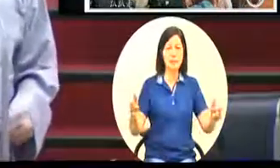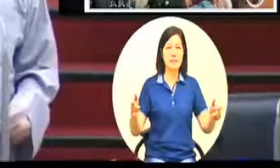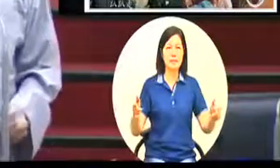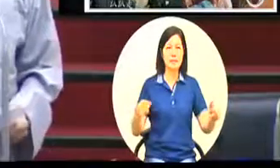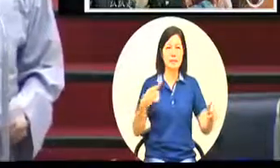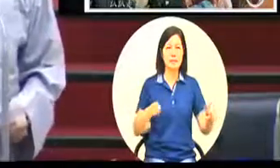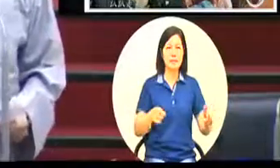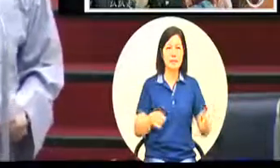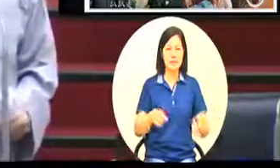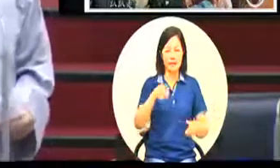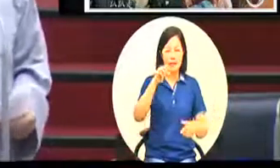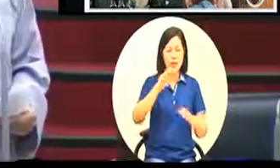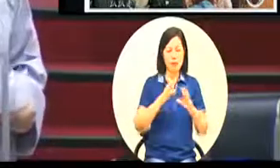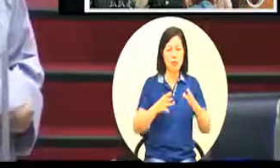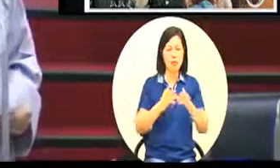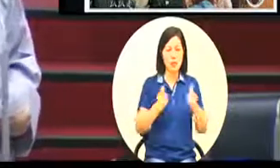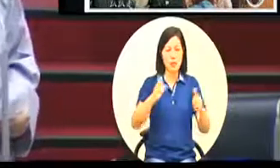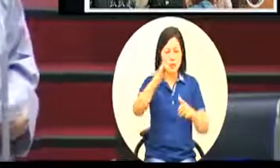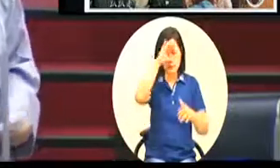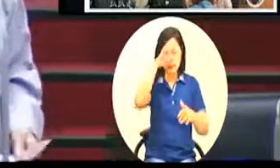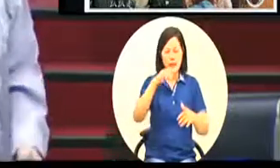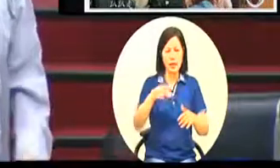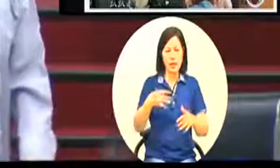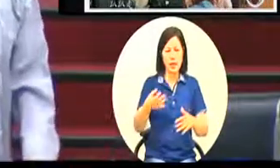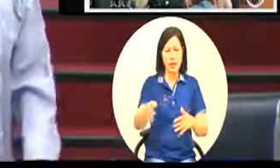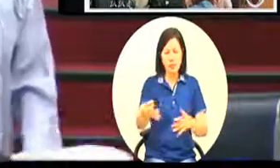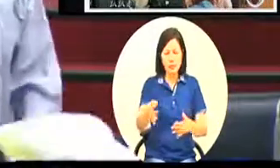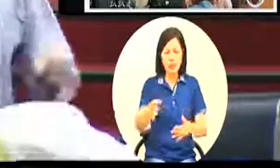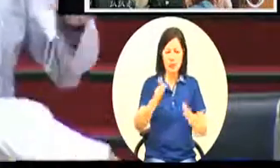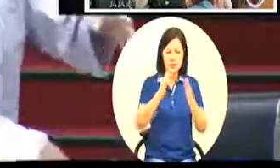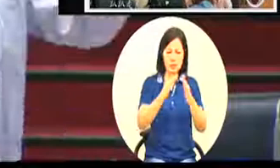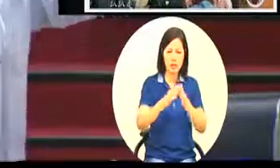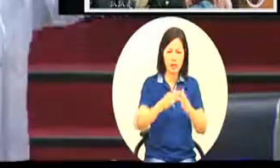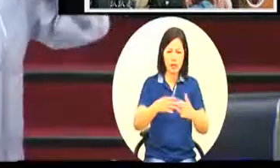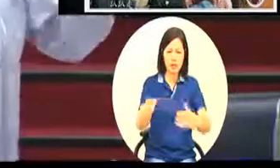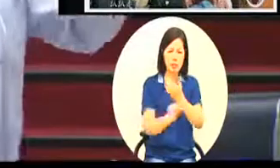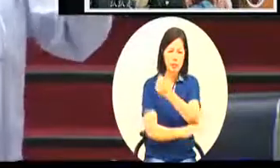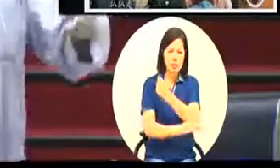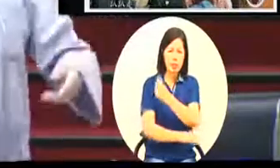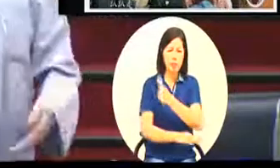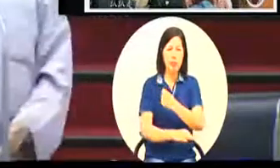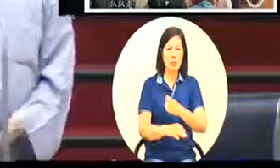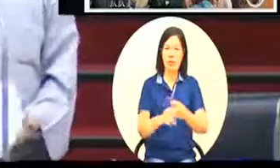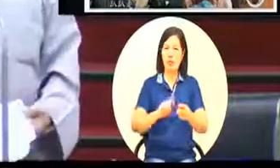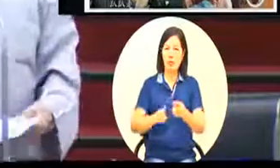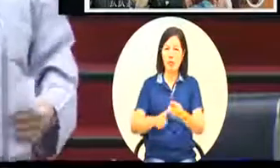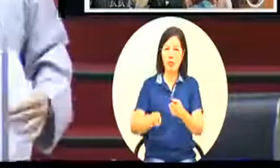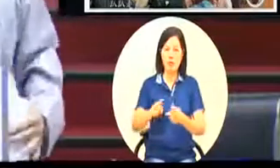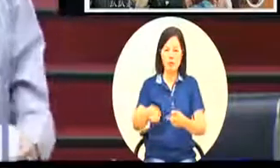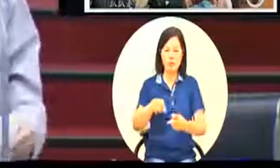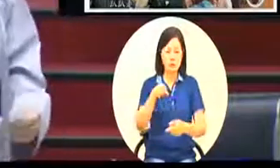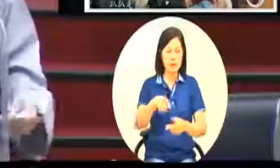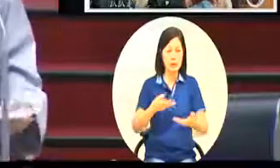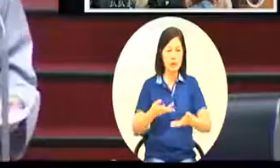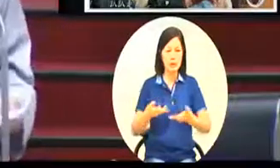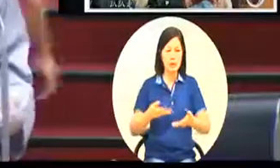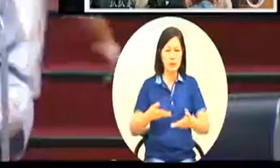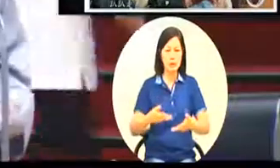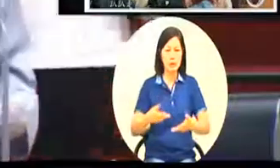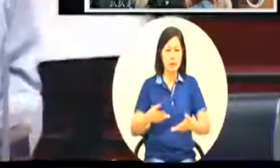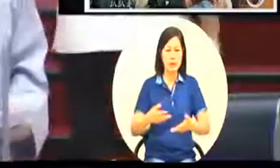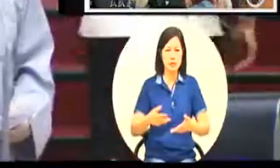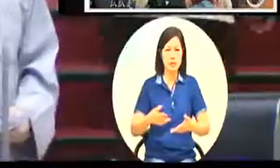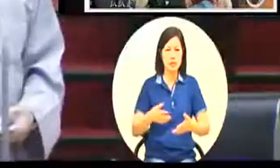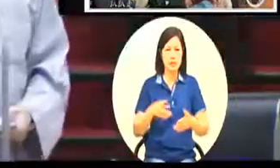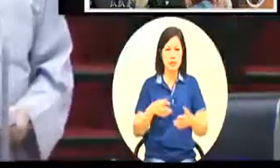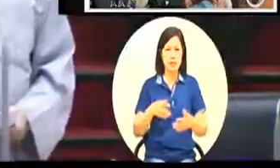不动个党散，倒咧臭鞋打倒火啊，啊，变作讲即块暗嘞，即块袂暗只啦，即块黑嘞吼，念